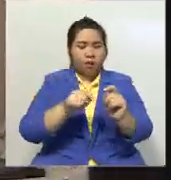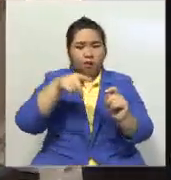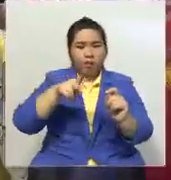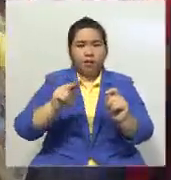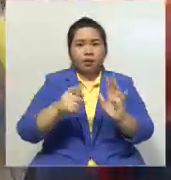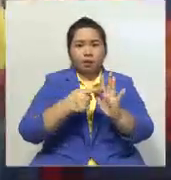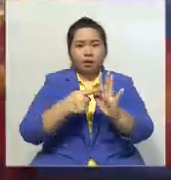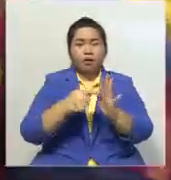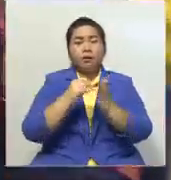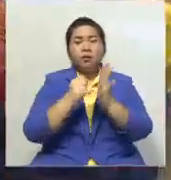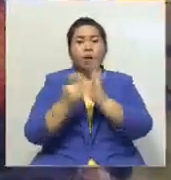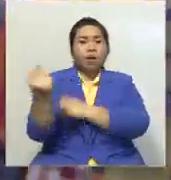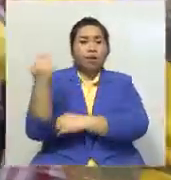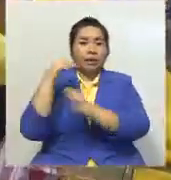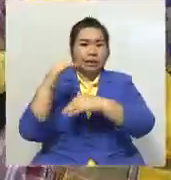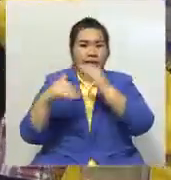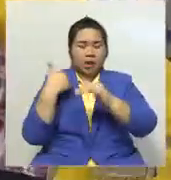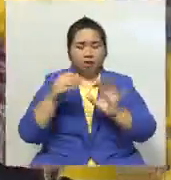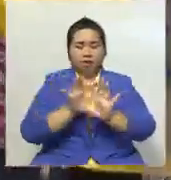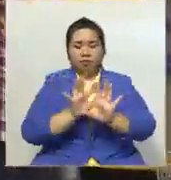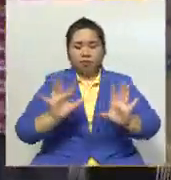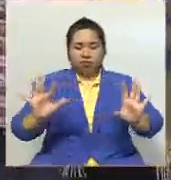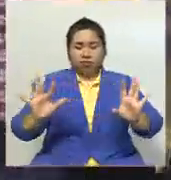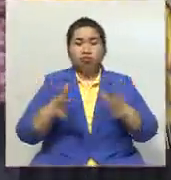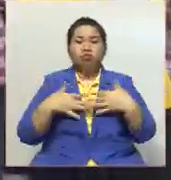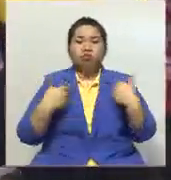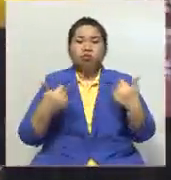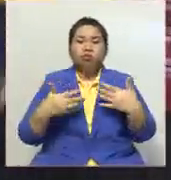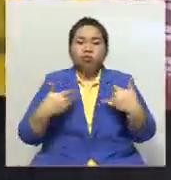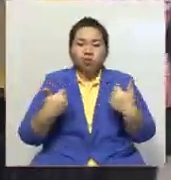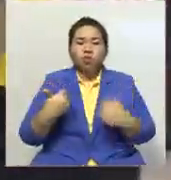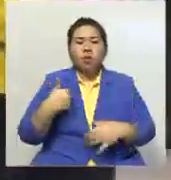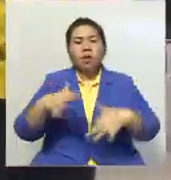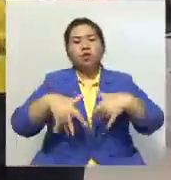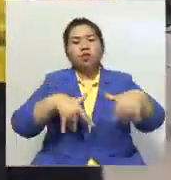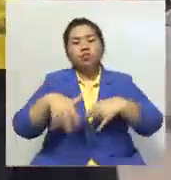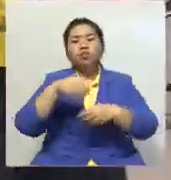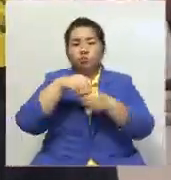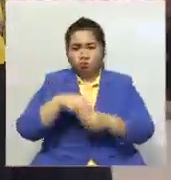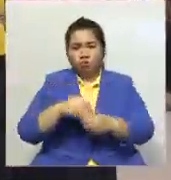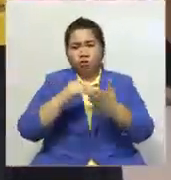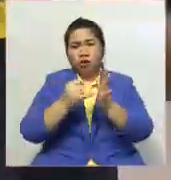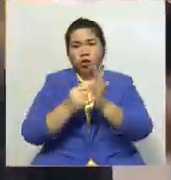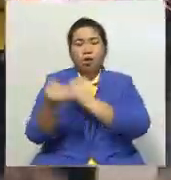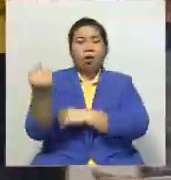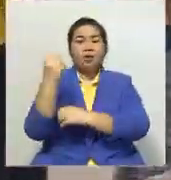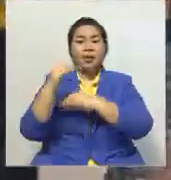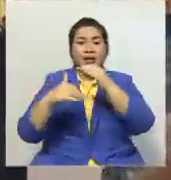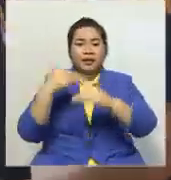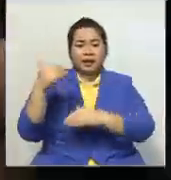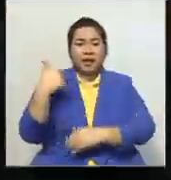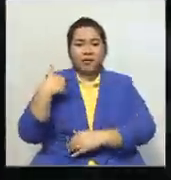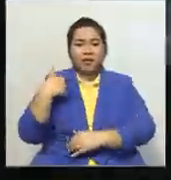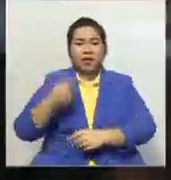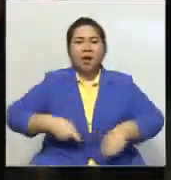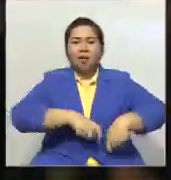จริญแห่งนี้ค่ะท่ามกลางบรรยากาศการต้อนรับอย่างอบอุ่นคุณผู้ชมจะเห็นนะคะว่ามีประชาชนซึ่งอยู่ในพื้นที่จังหวัดอำนาจเจริญนั้นนำผ้า